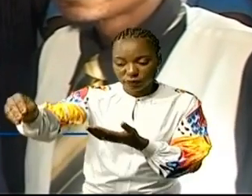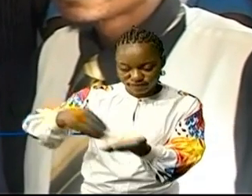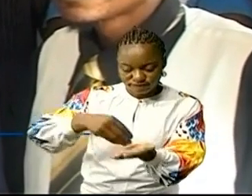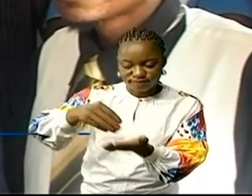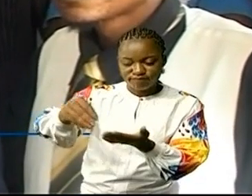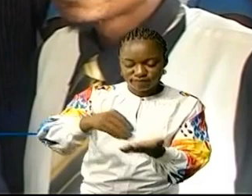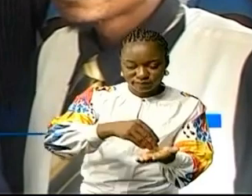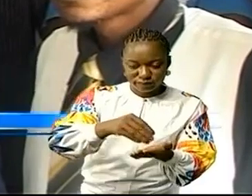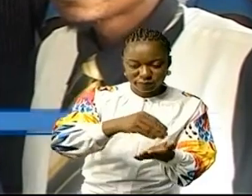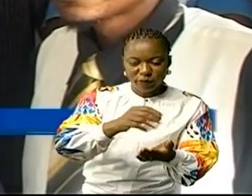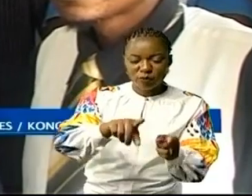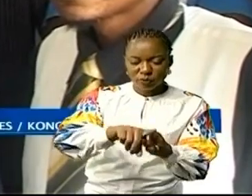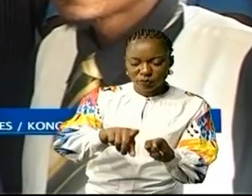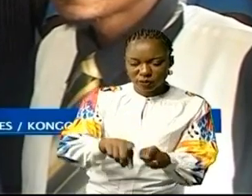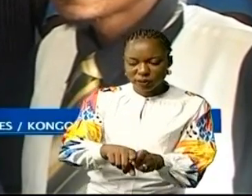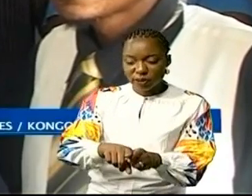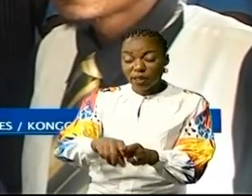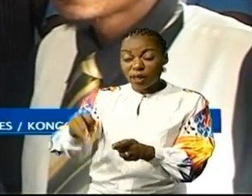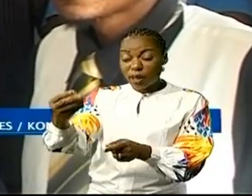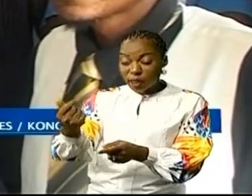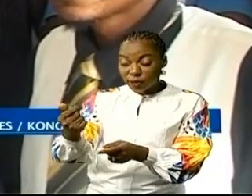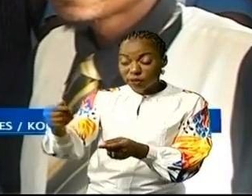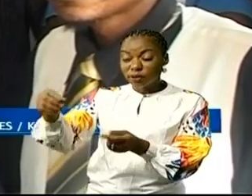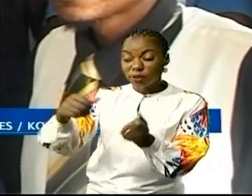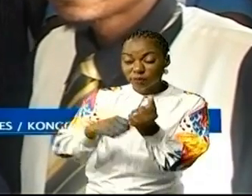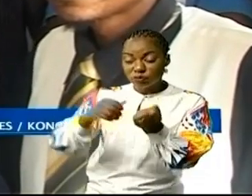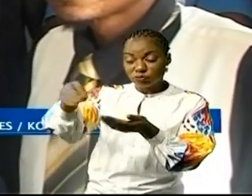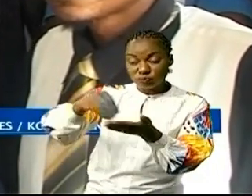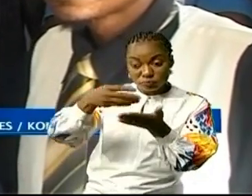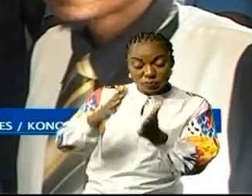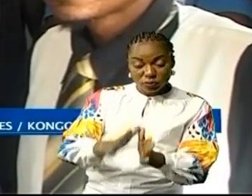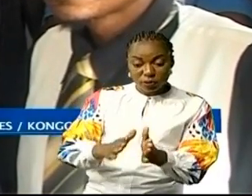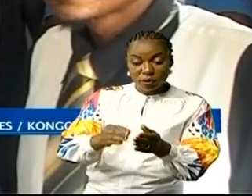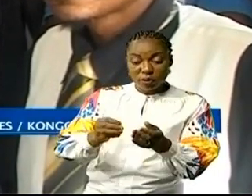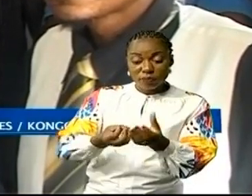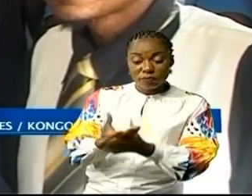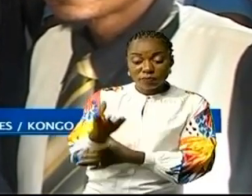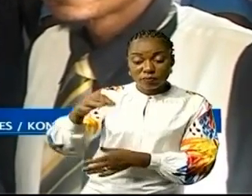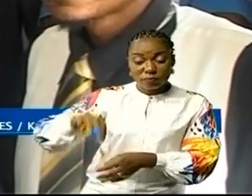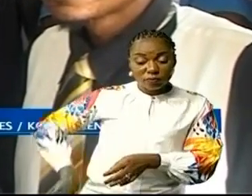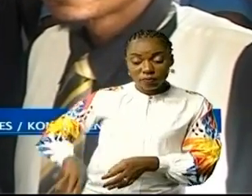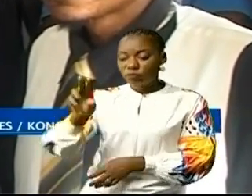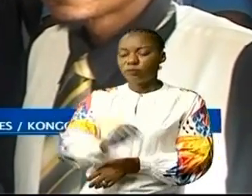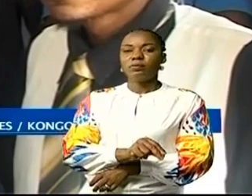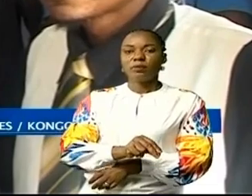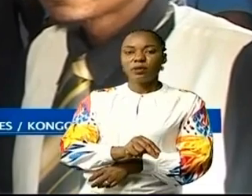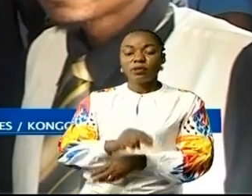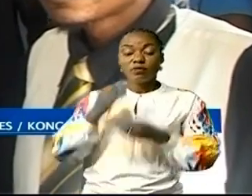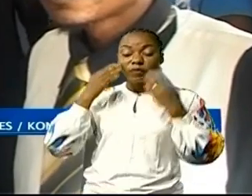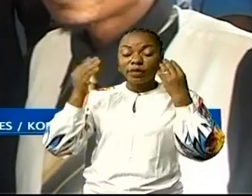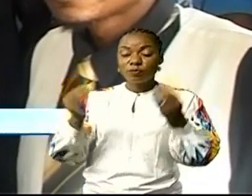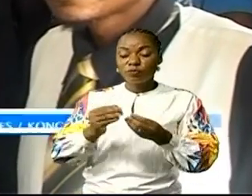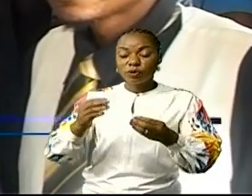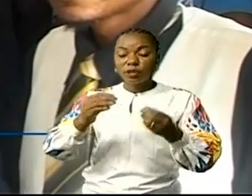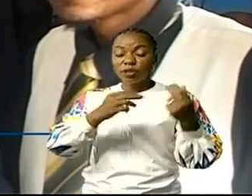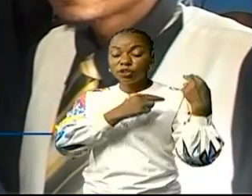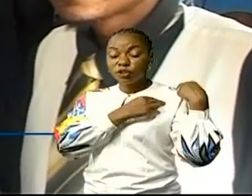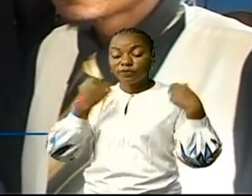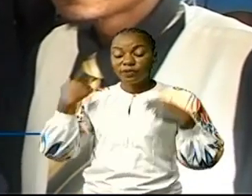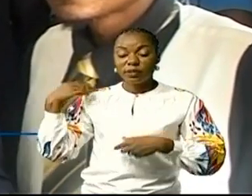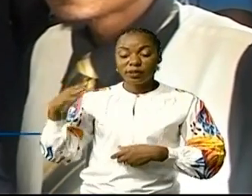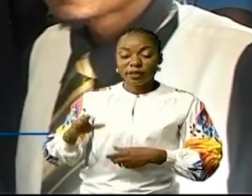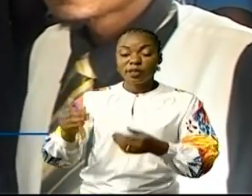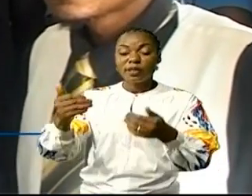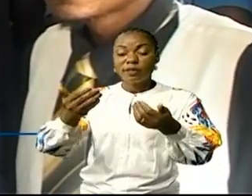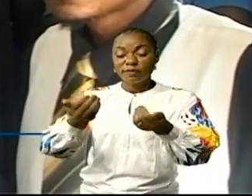du contribuable ne peut pas disparaître sans laisser de traces. Et si le chef de l'État, Félix Antoine Tshisekedi de Tshilombo,